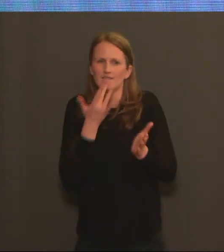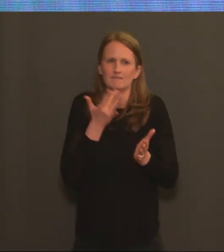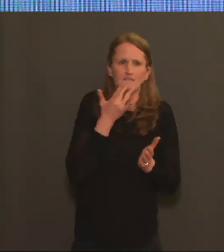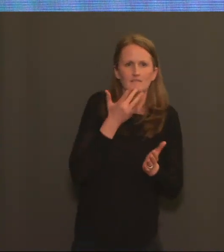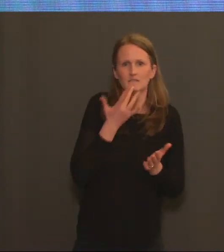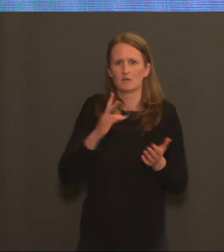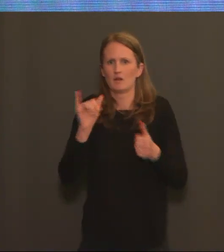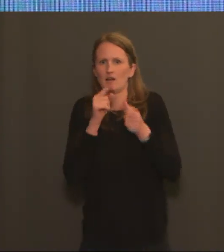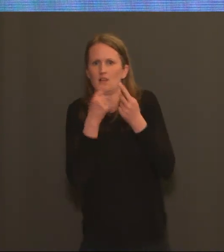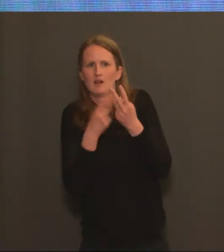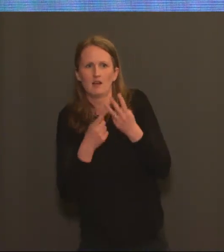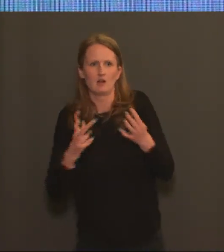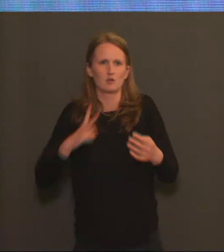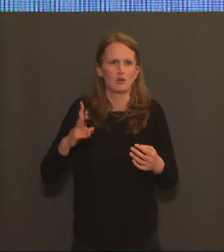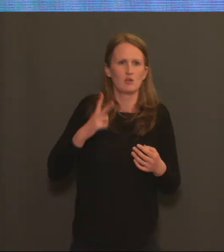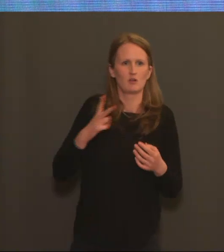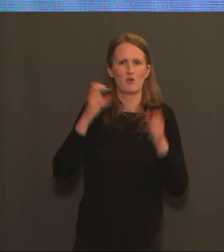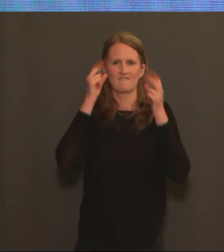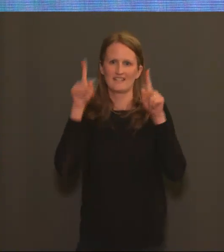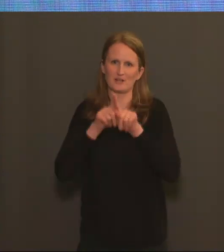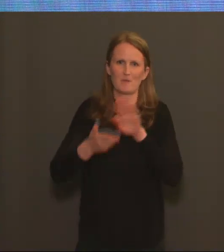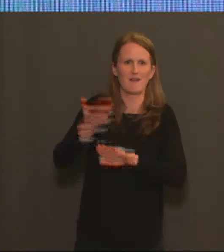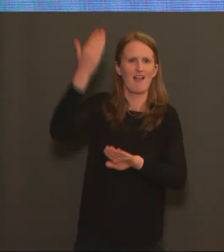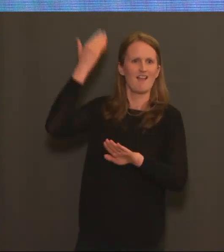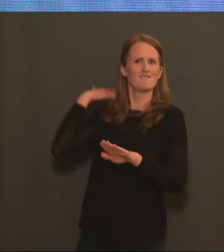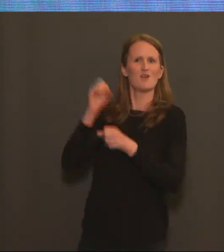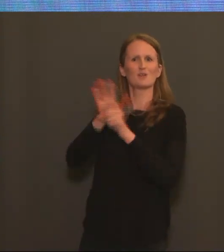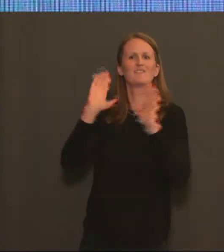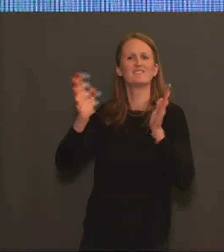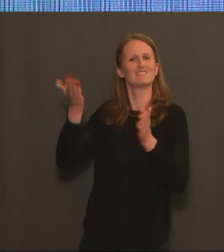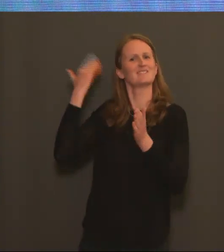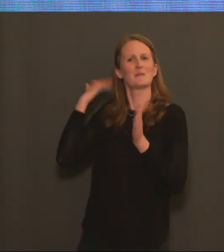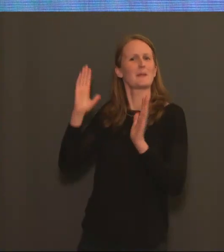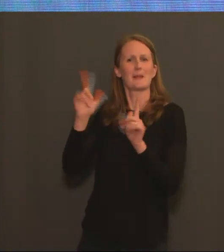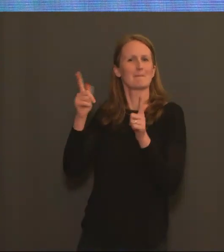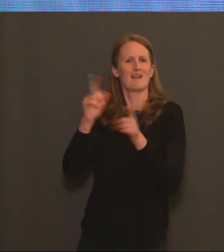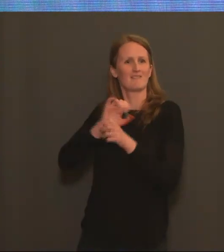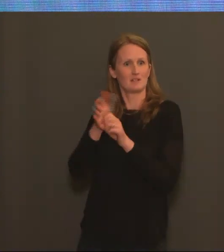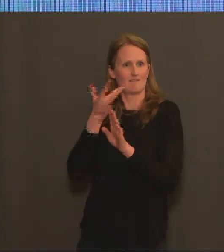normales, retrouver ses proches, ne plus vivre avec la peur au ventre.